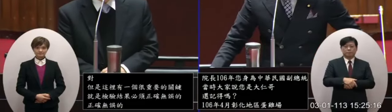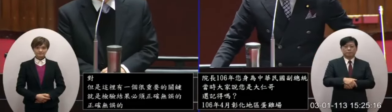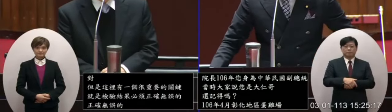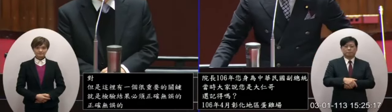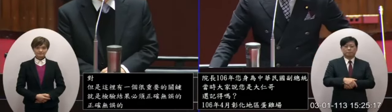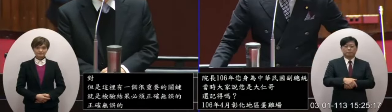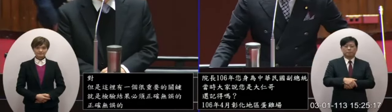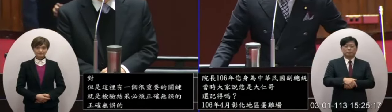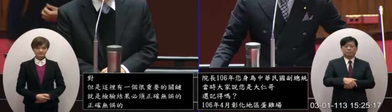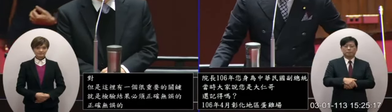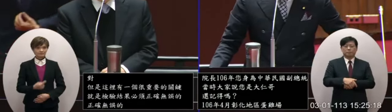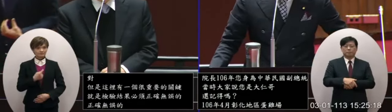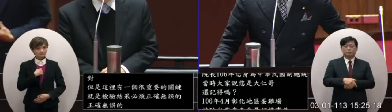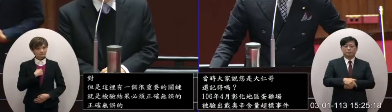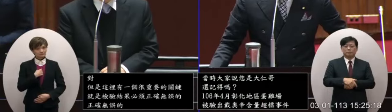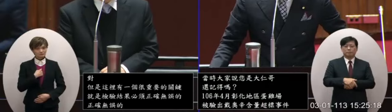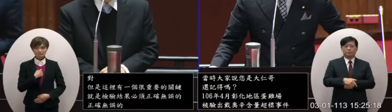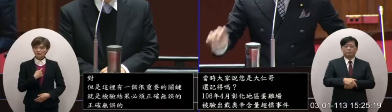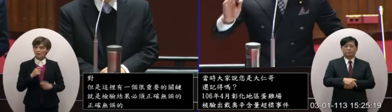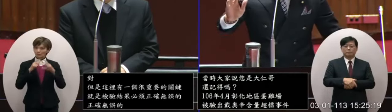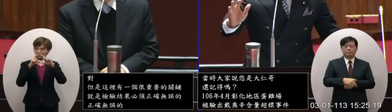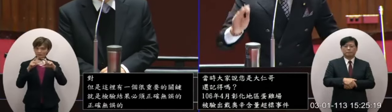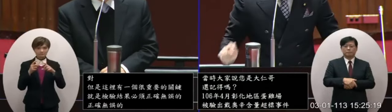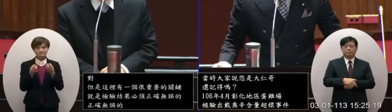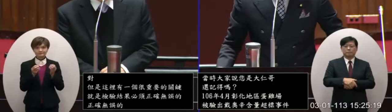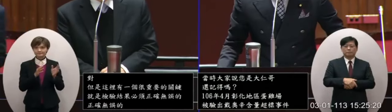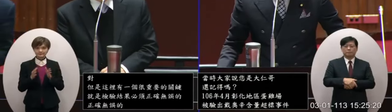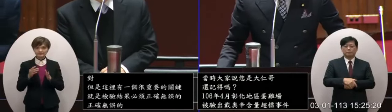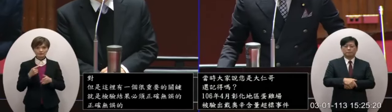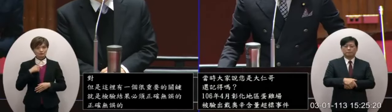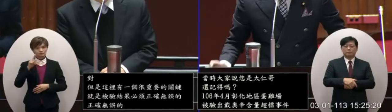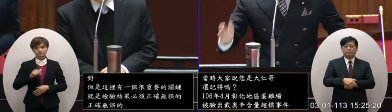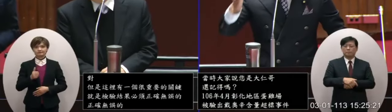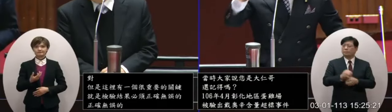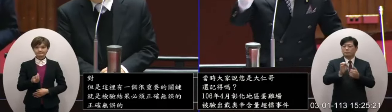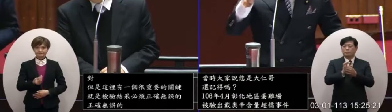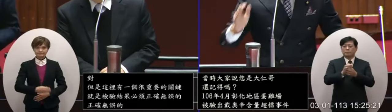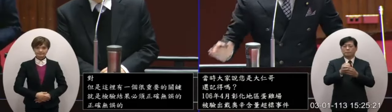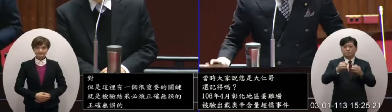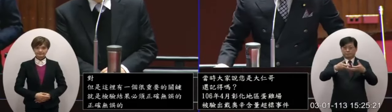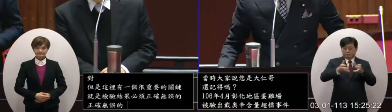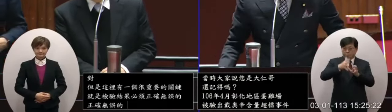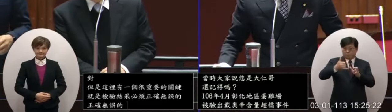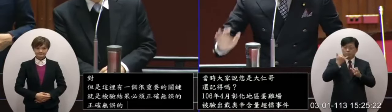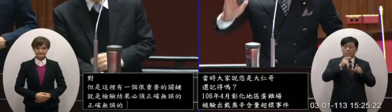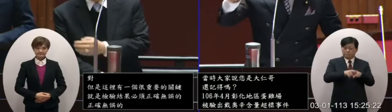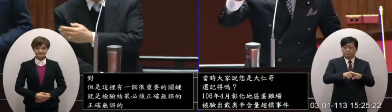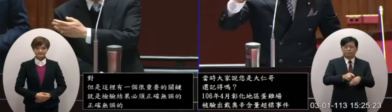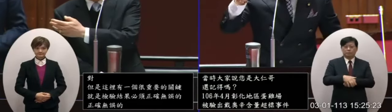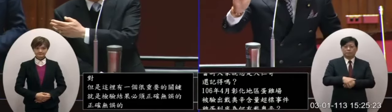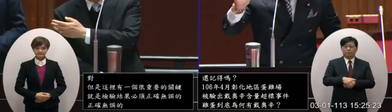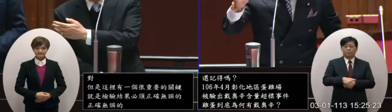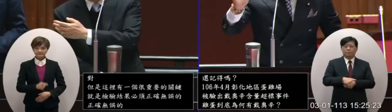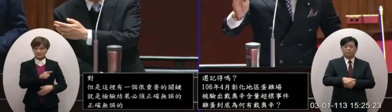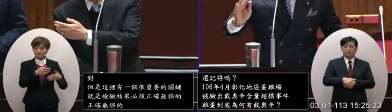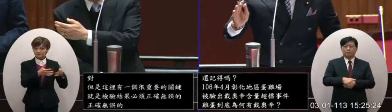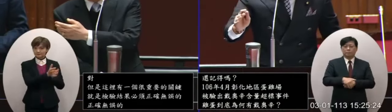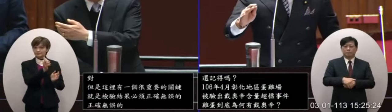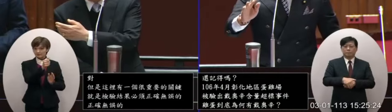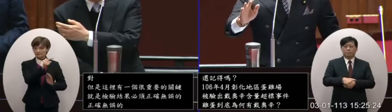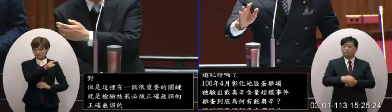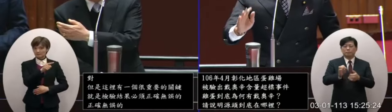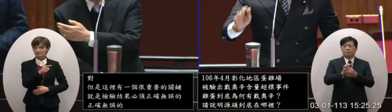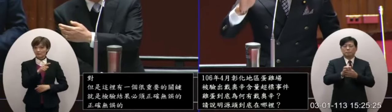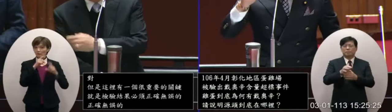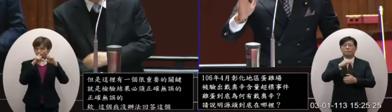个我没有办法回答这个。 好，院长 不熟。 没关系，部长可以陪同，没关系哦。但是我 部长他可以回答。